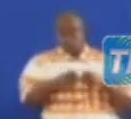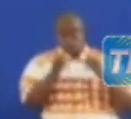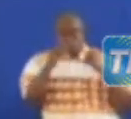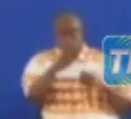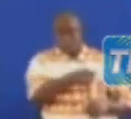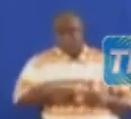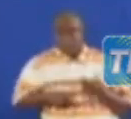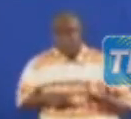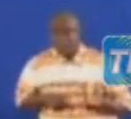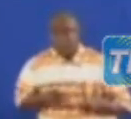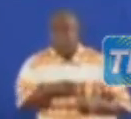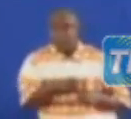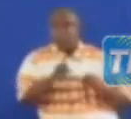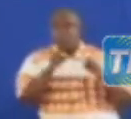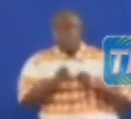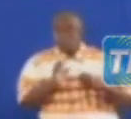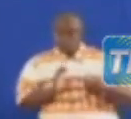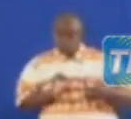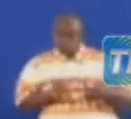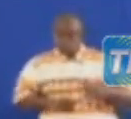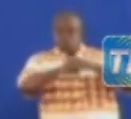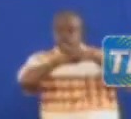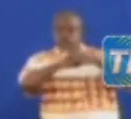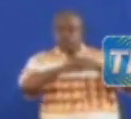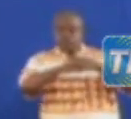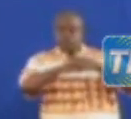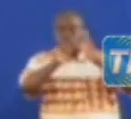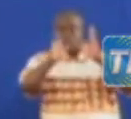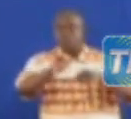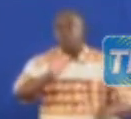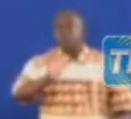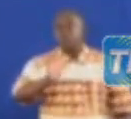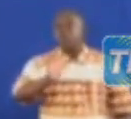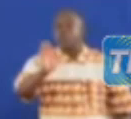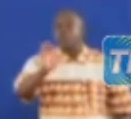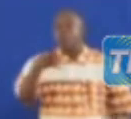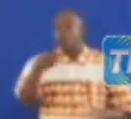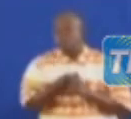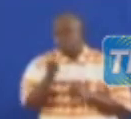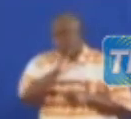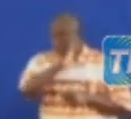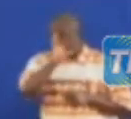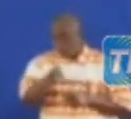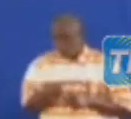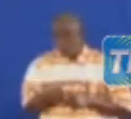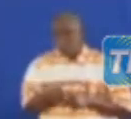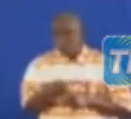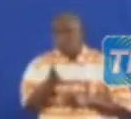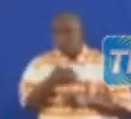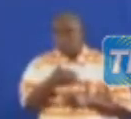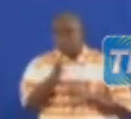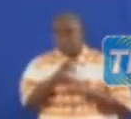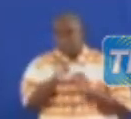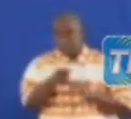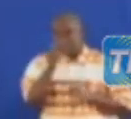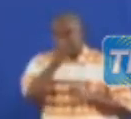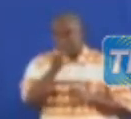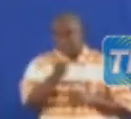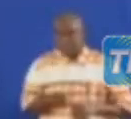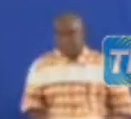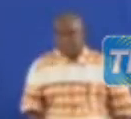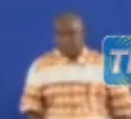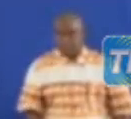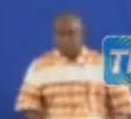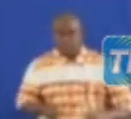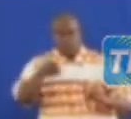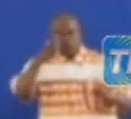Rais zinatakiwa kuungwa mkono na bunge lako tukufu pamoja na wote wanaoitakia mema nchi yetu.